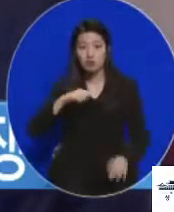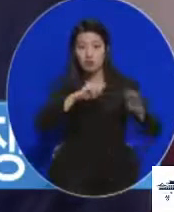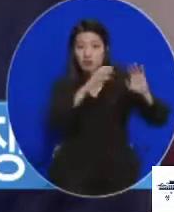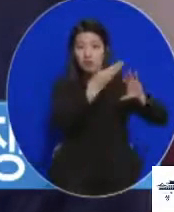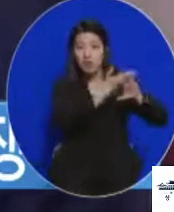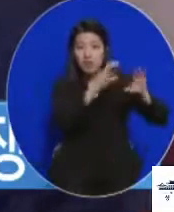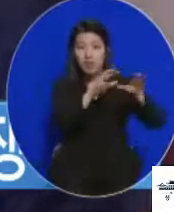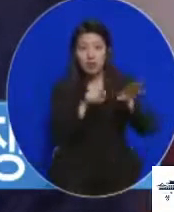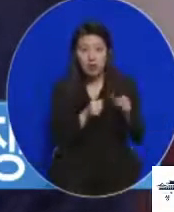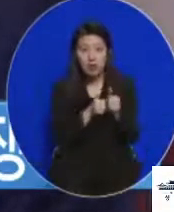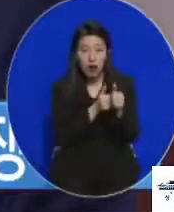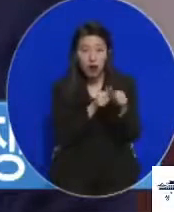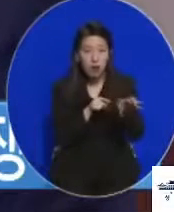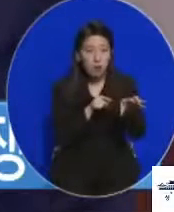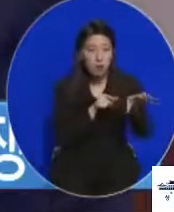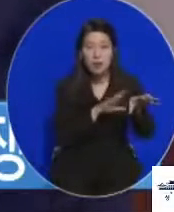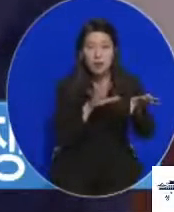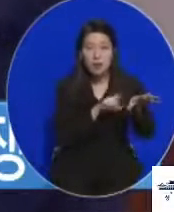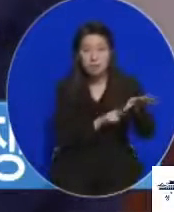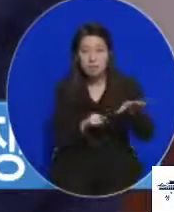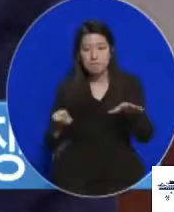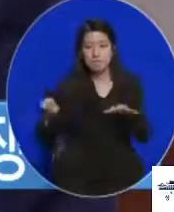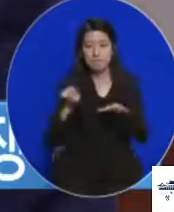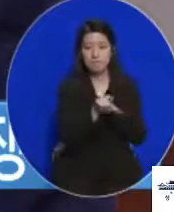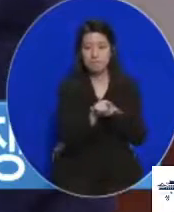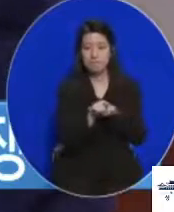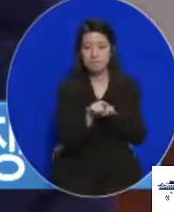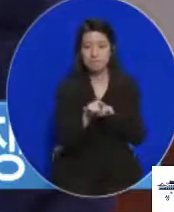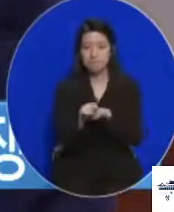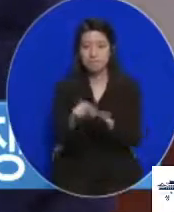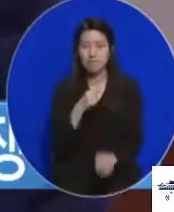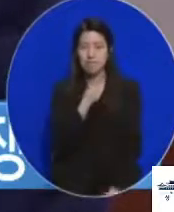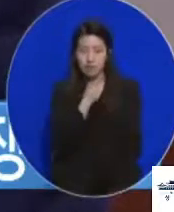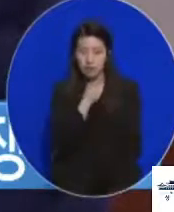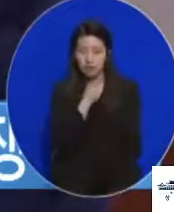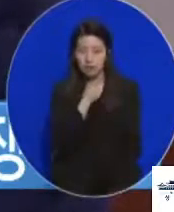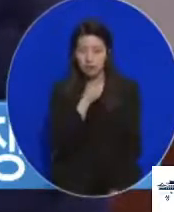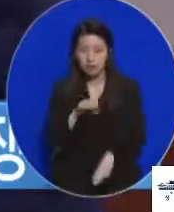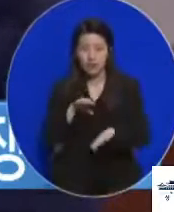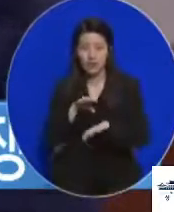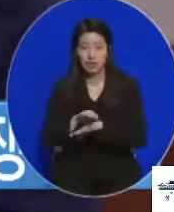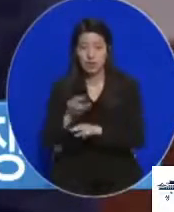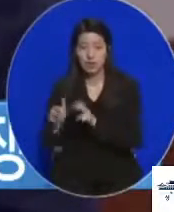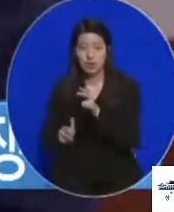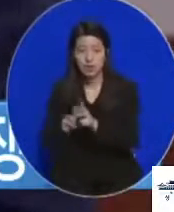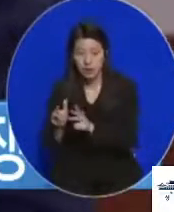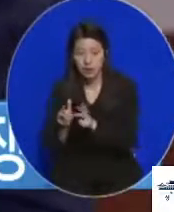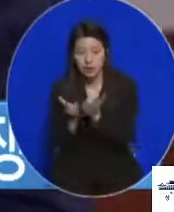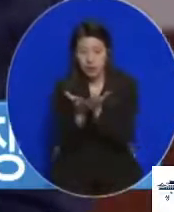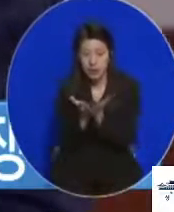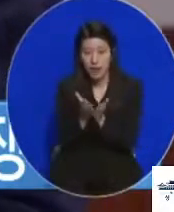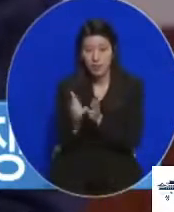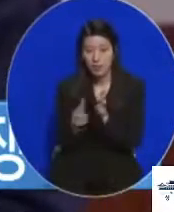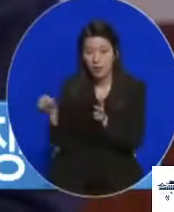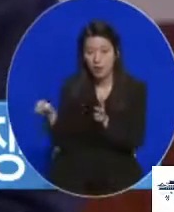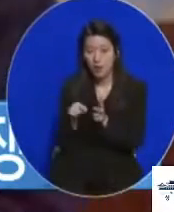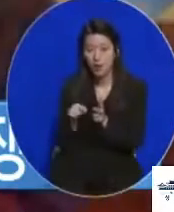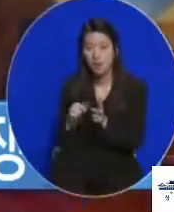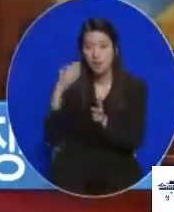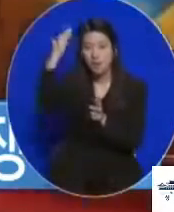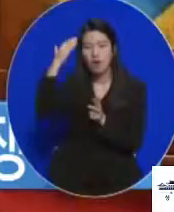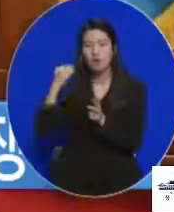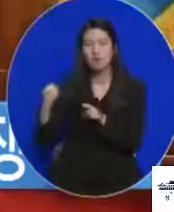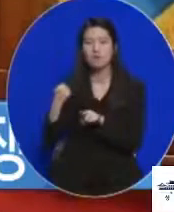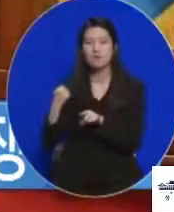나섰습니다 자동차 저승과 같은 우리 주력 산업들이 경쟁력을